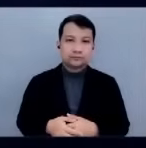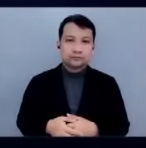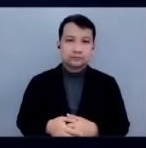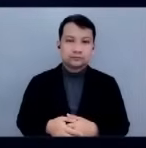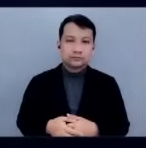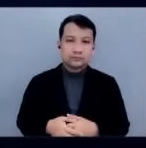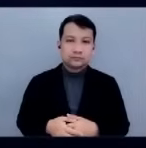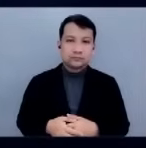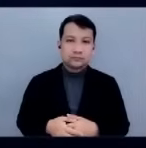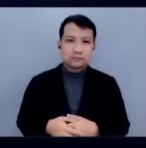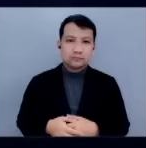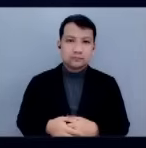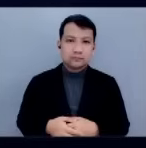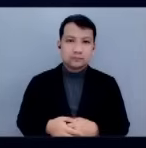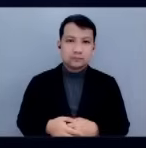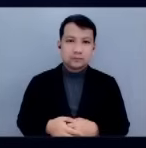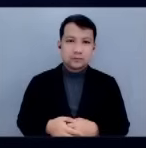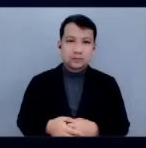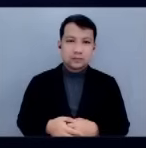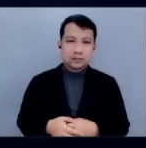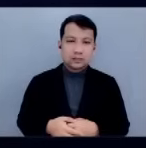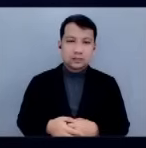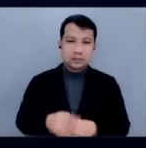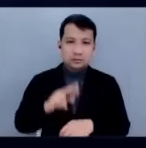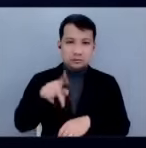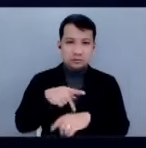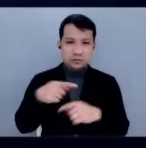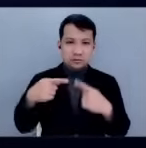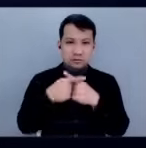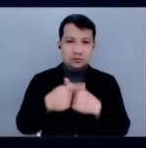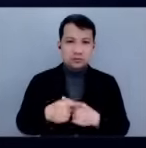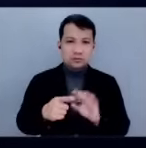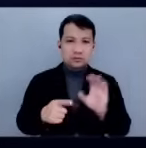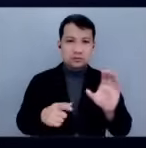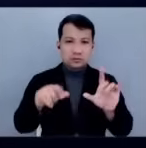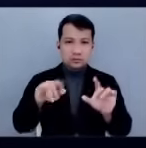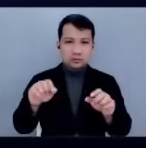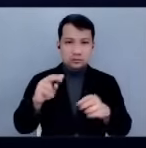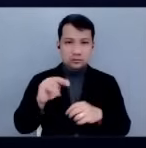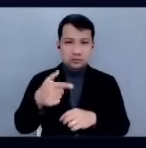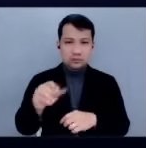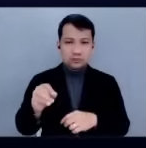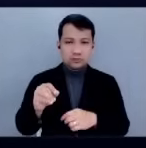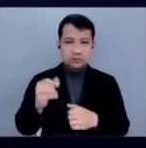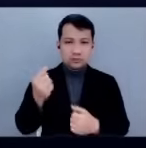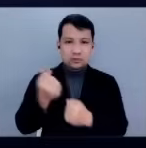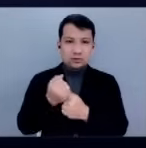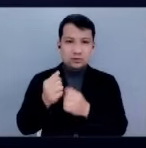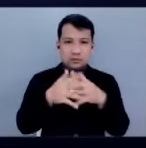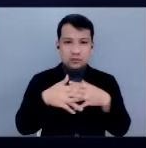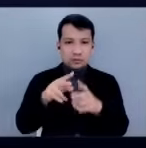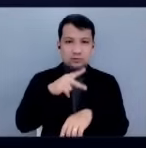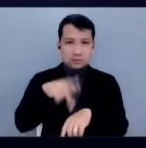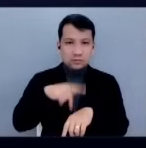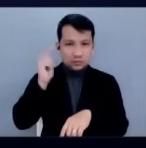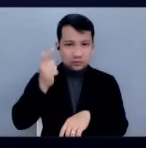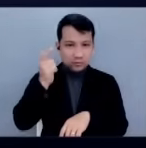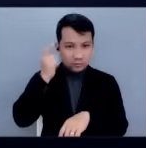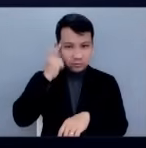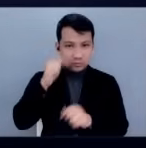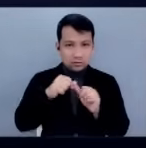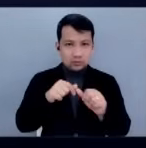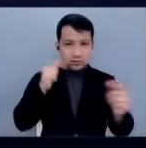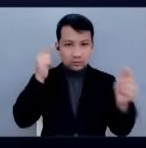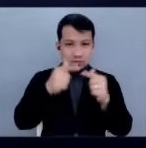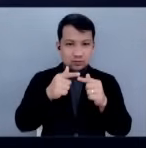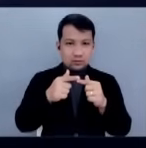near Hwangyan Island in the coming days, orchestrated by Atenito, an NGO funded by the American and Philippine governments. Their goal? To film